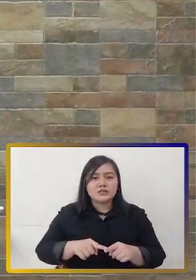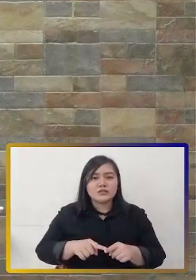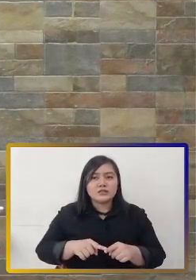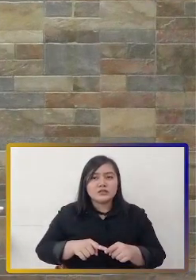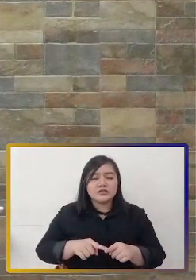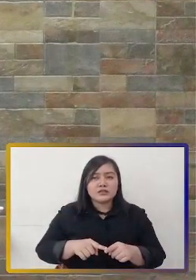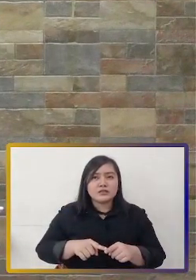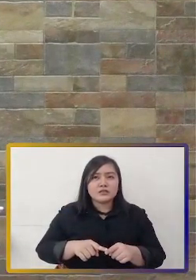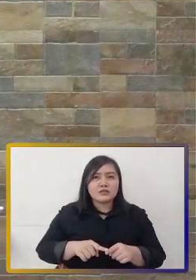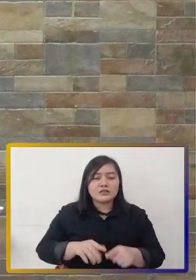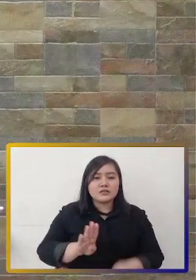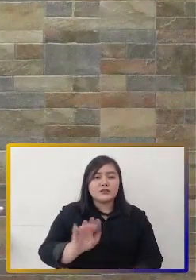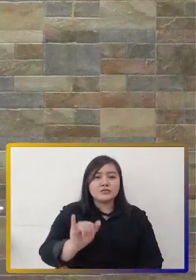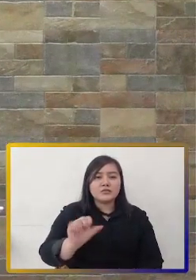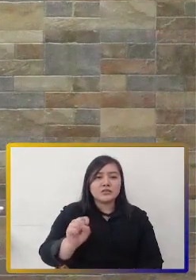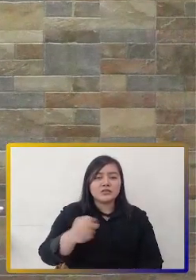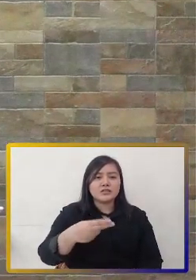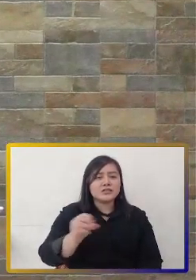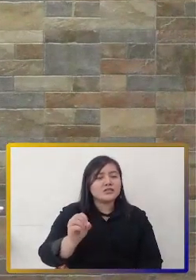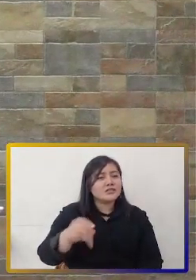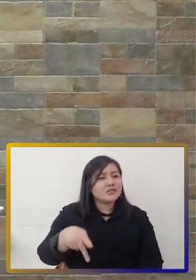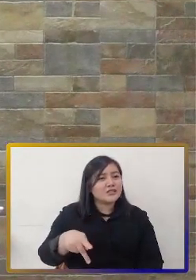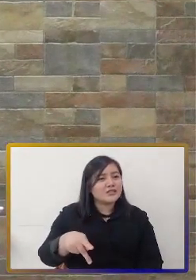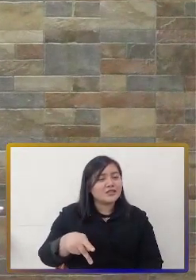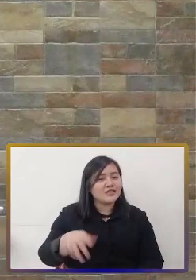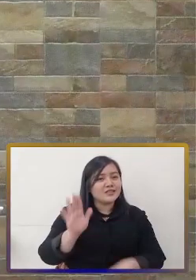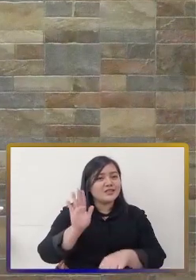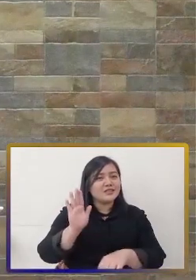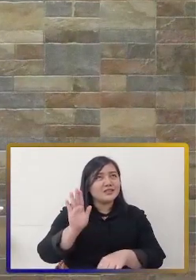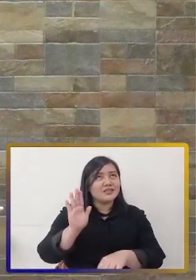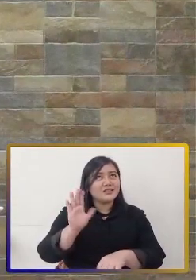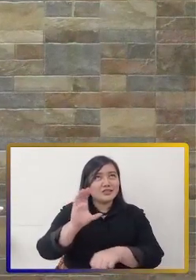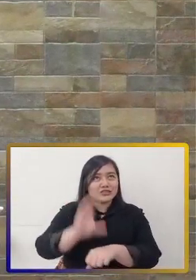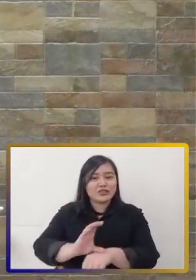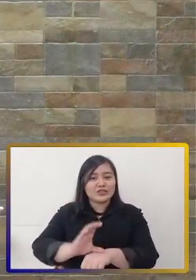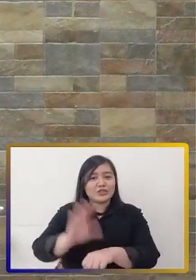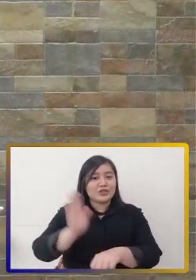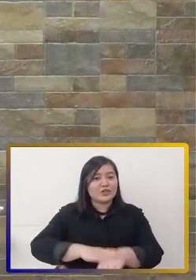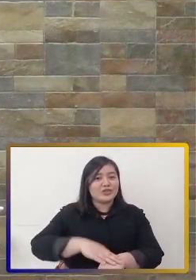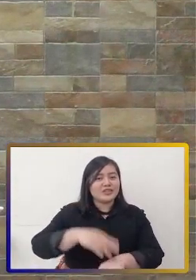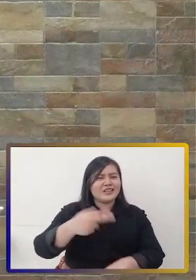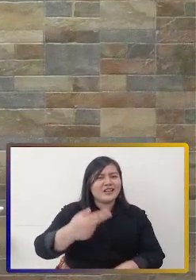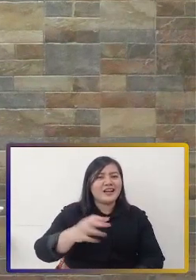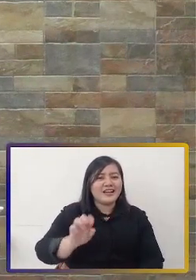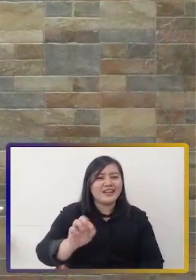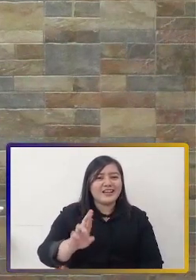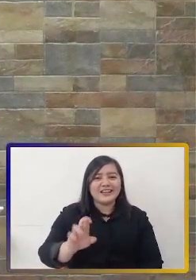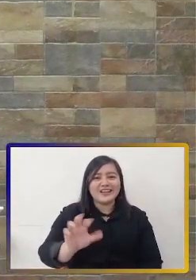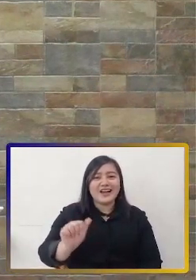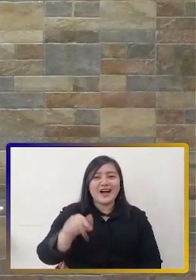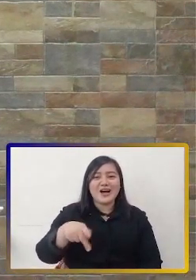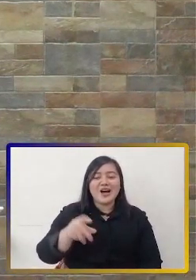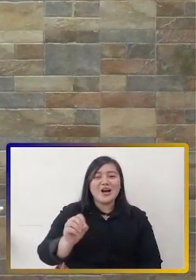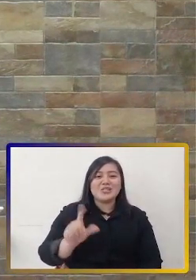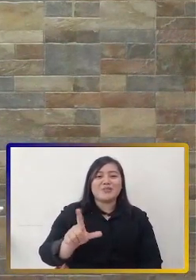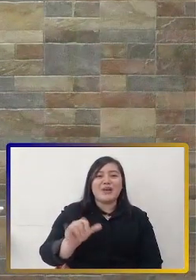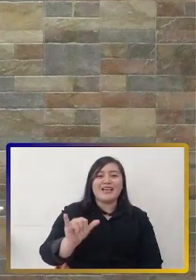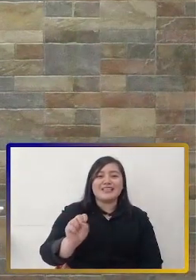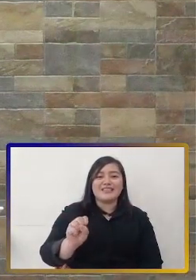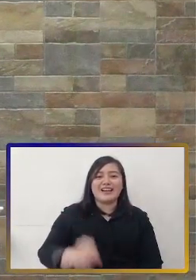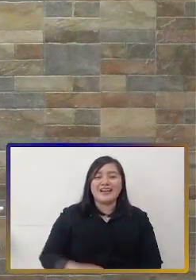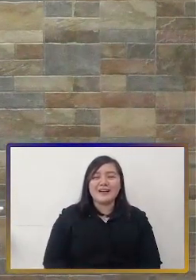Hierapolis. Alright? As the church and bishop at Hierapolis. Siya rin po ay isang writer and one of